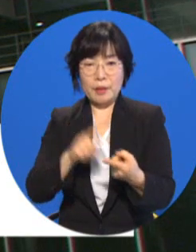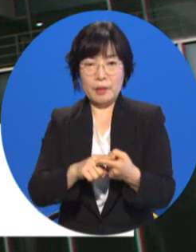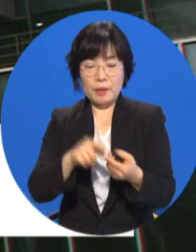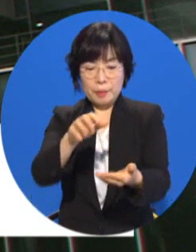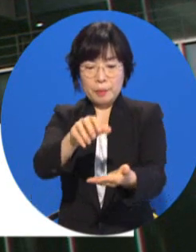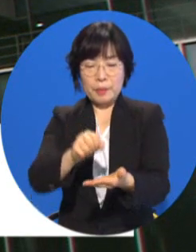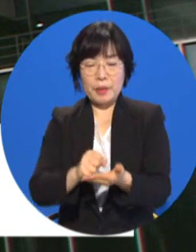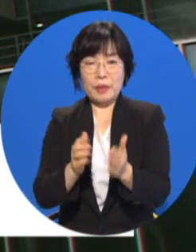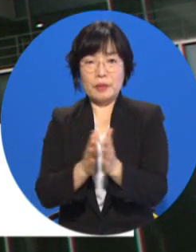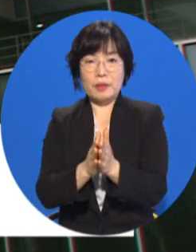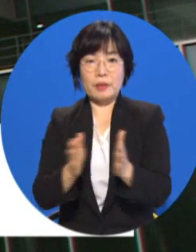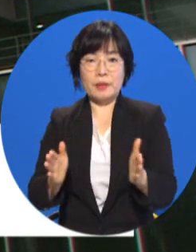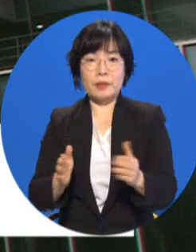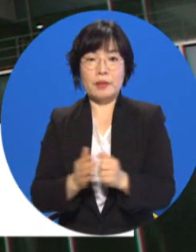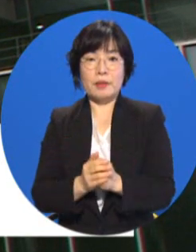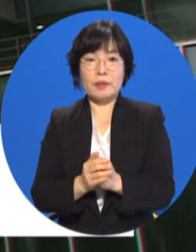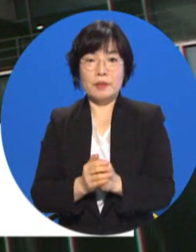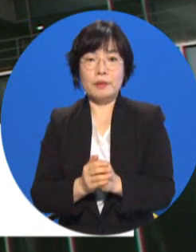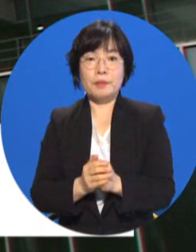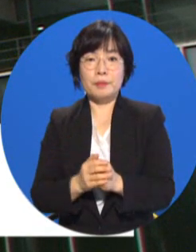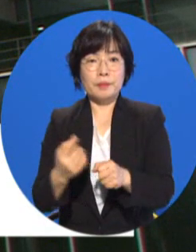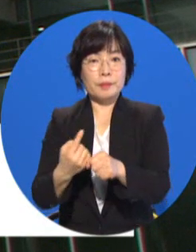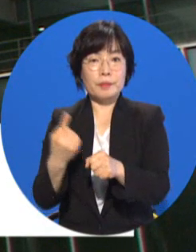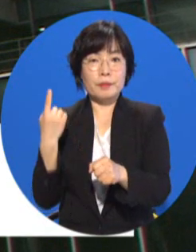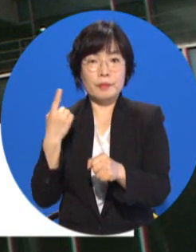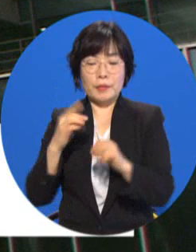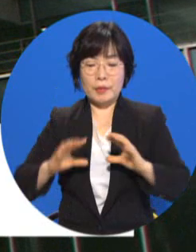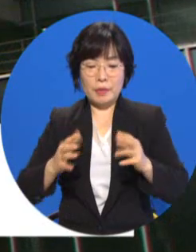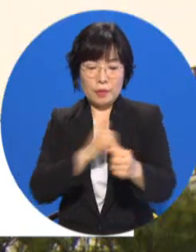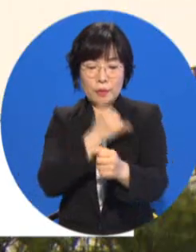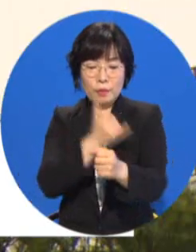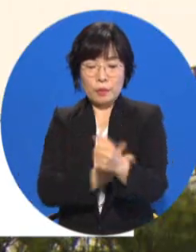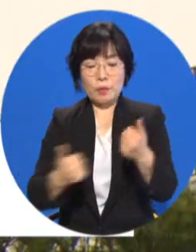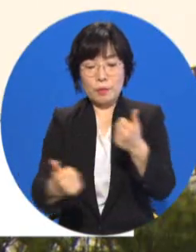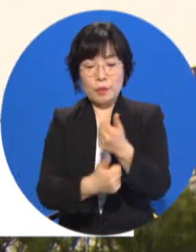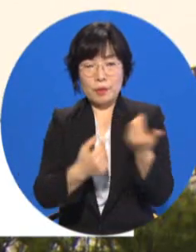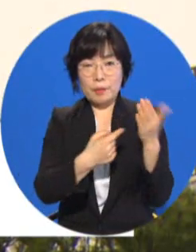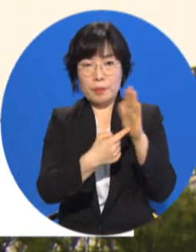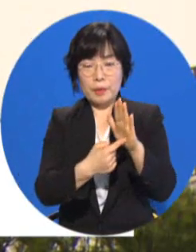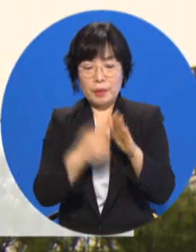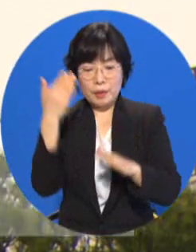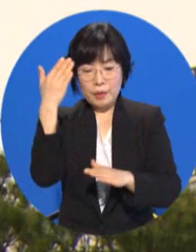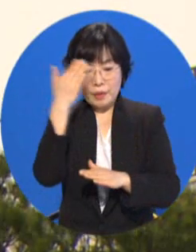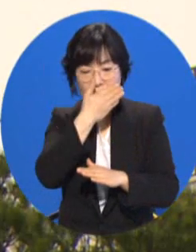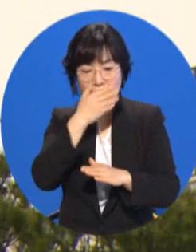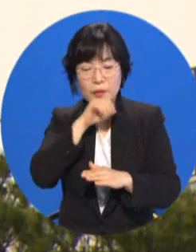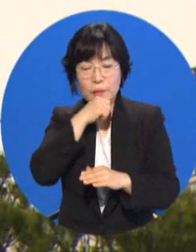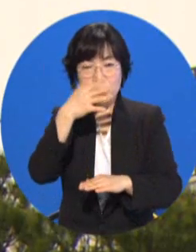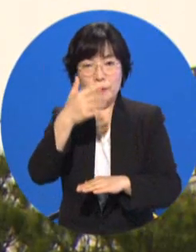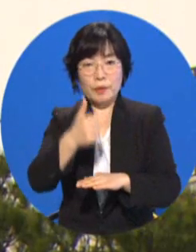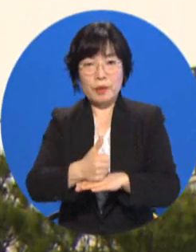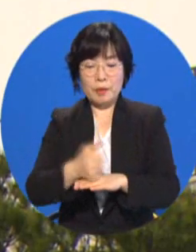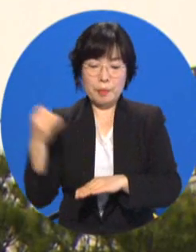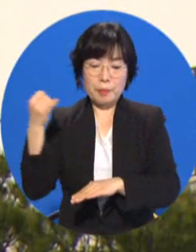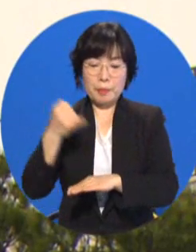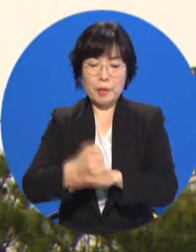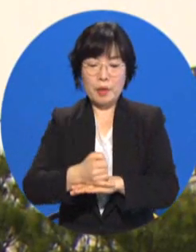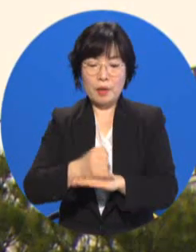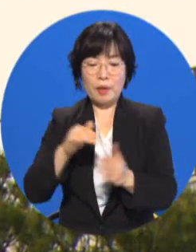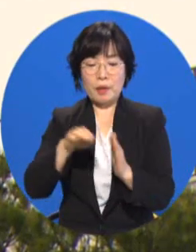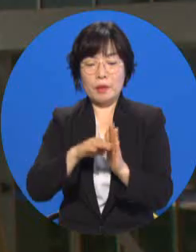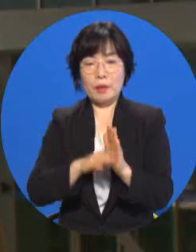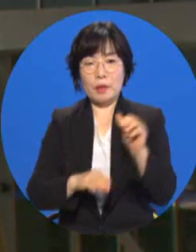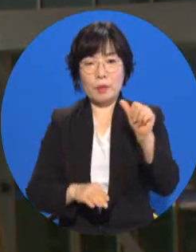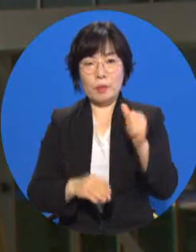도입 운영합니다. 고흥군은 지난해 국민권익위원회가 발표한 청렴도 측정 결과 최하위인